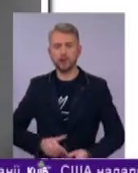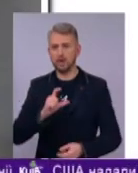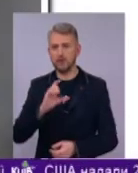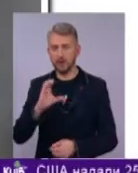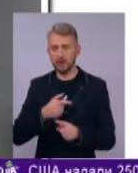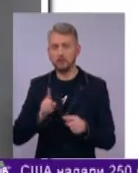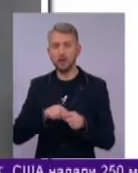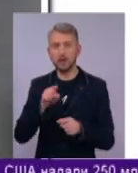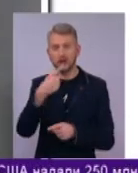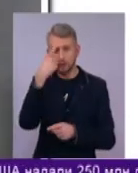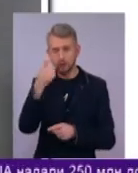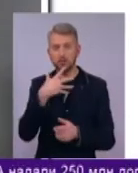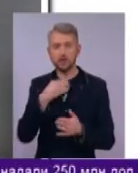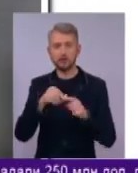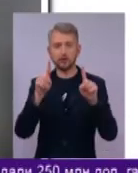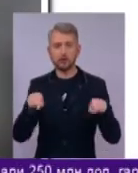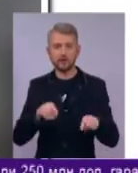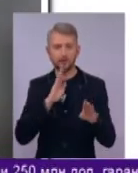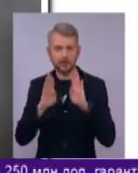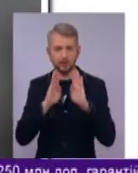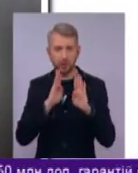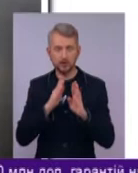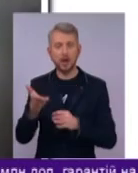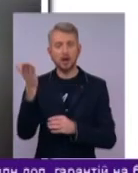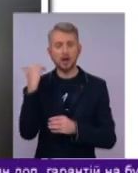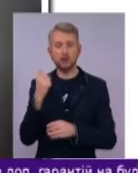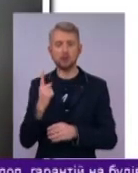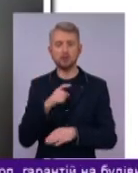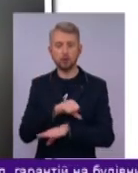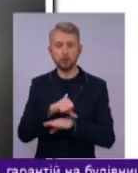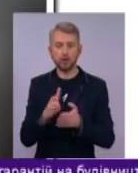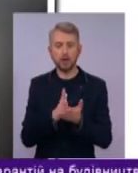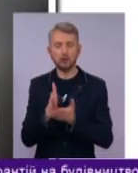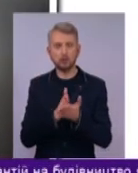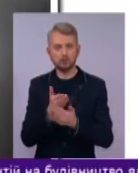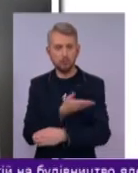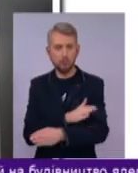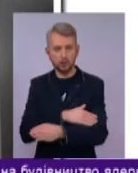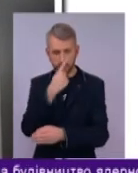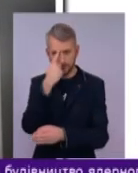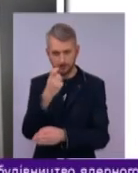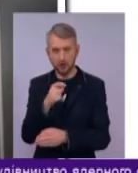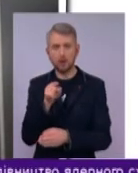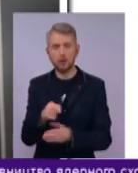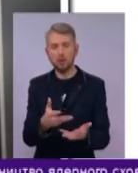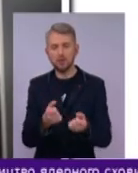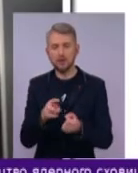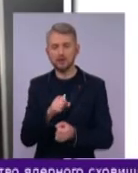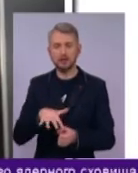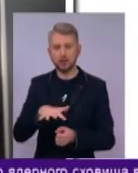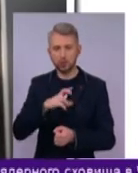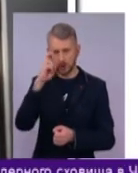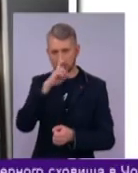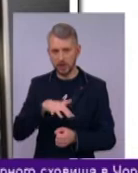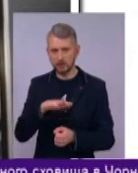це політик повідомив на своїй сторінці у Фейсбуці. Раніше прикордонна служба Польщі поінформувала, що Саакашвілі прийняли на території країни